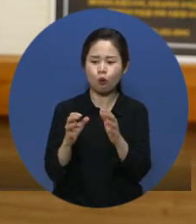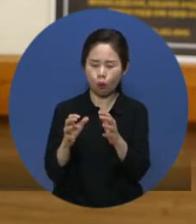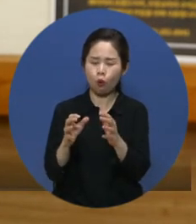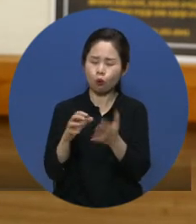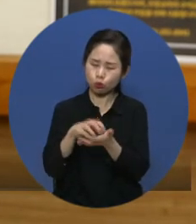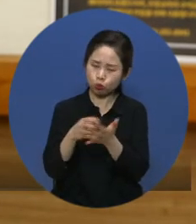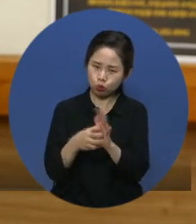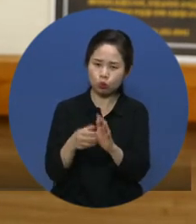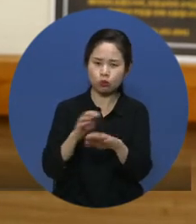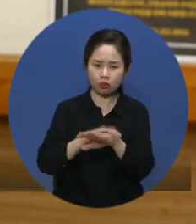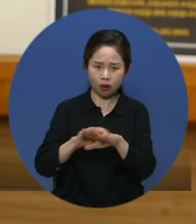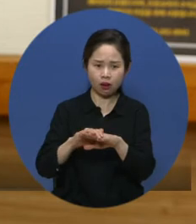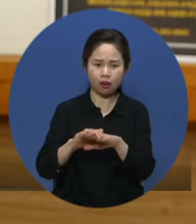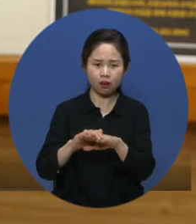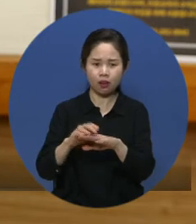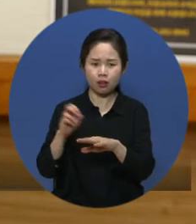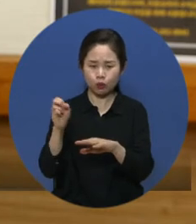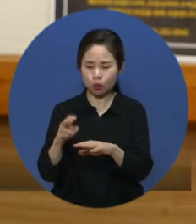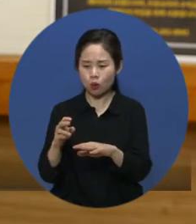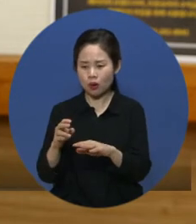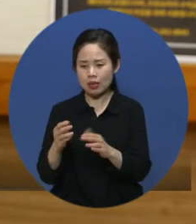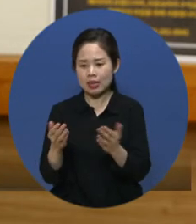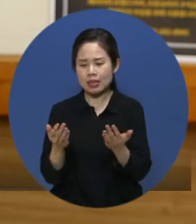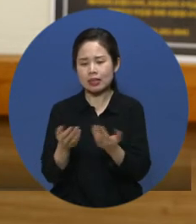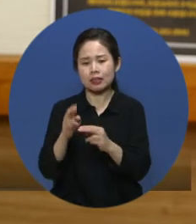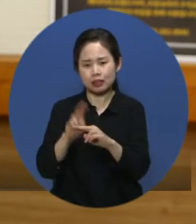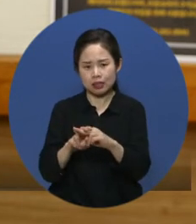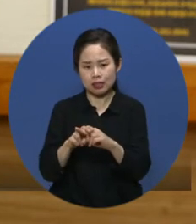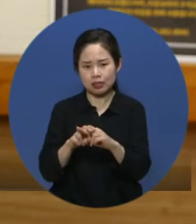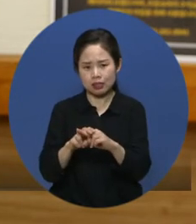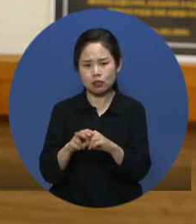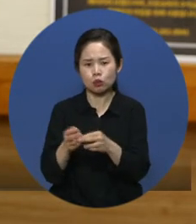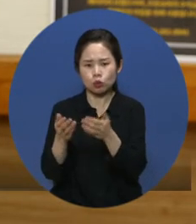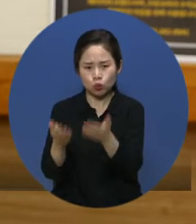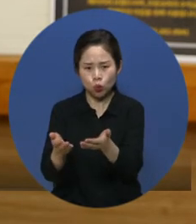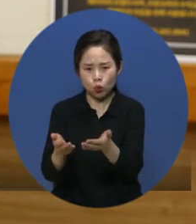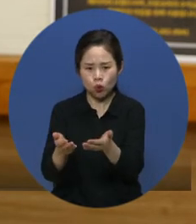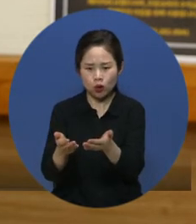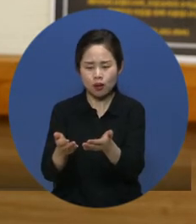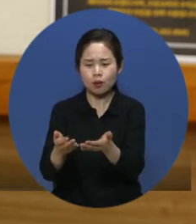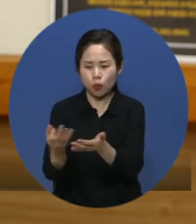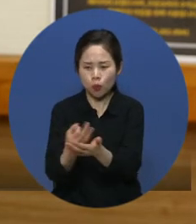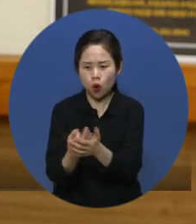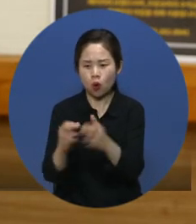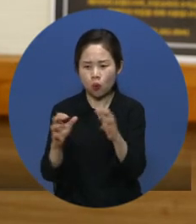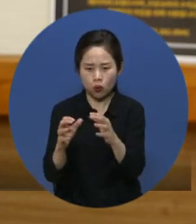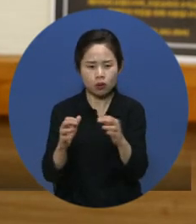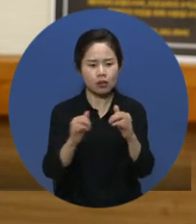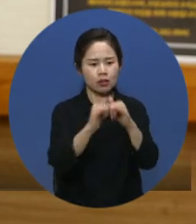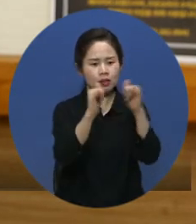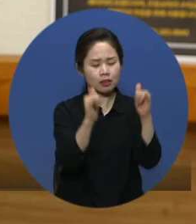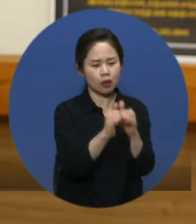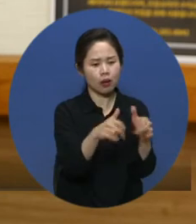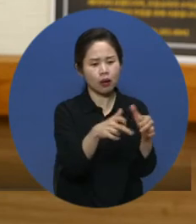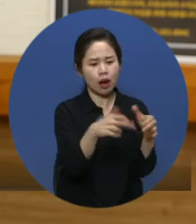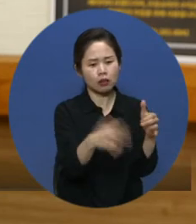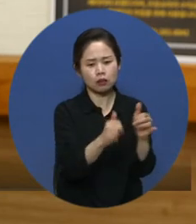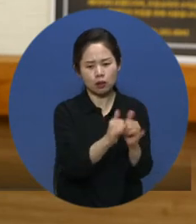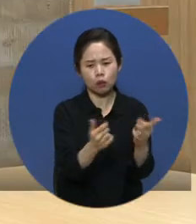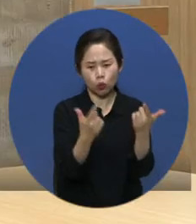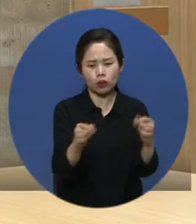나아가서 사회 구성원으로서 살아갈 수 있는 기반을 만들어주는 것이 저희 시설의 근본적인 목표이기